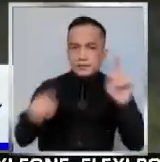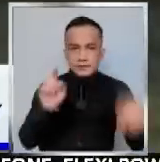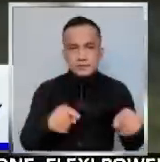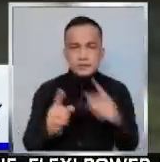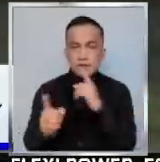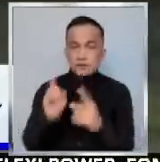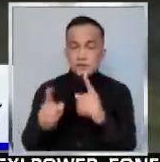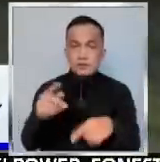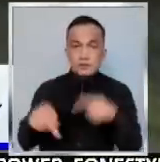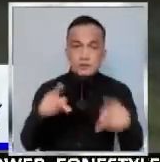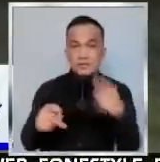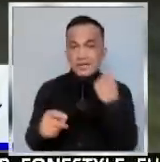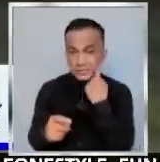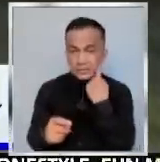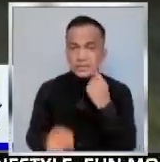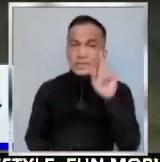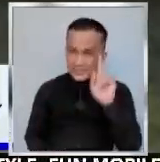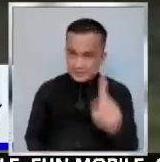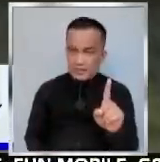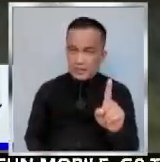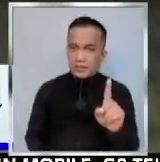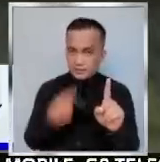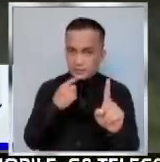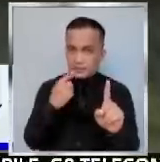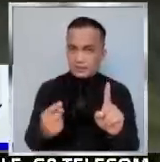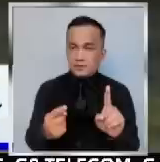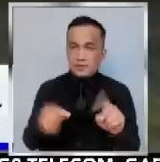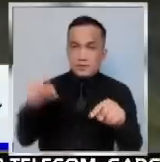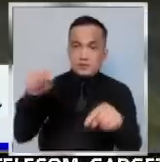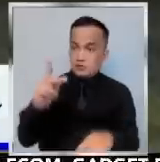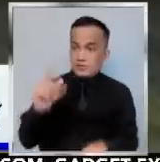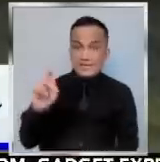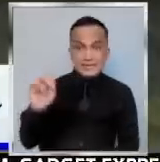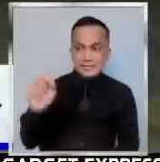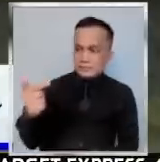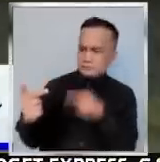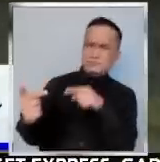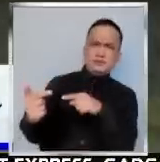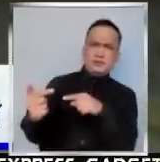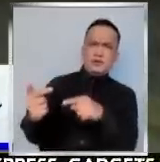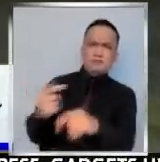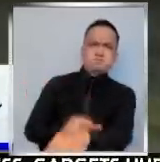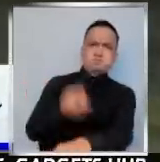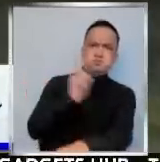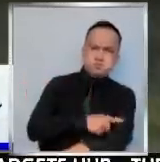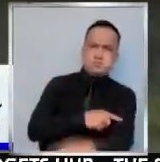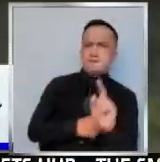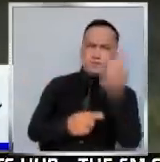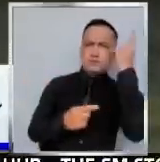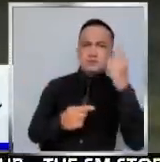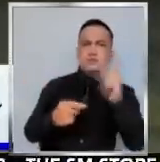kanina, iisa lamang naman yung kanilang sinasabi na itong Bagyong Carding daw ang isa sa pinakamalakas na bagyong naranasan nilang